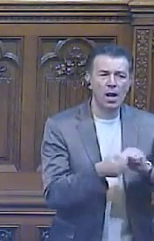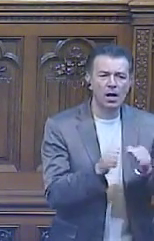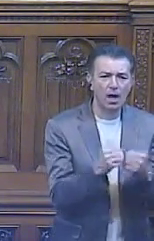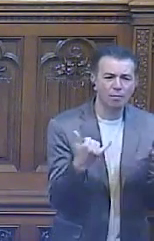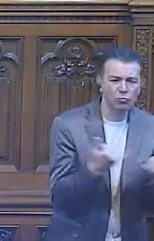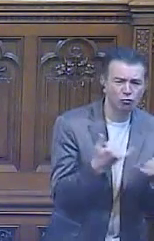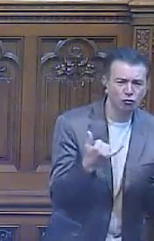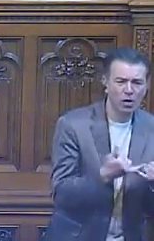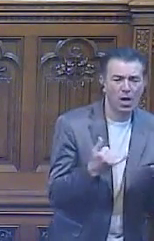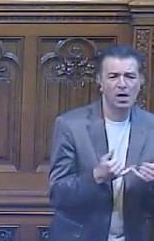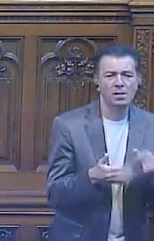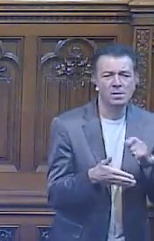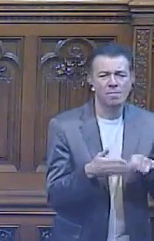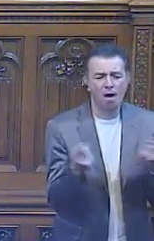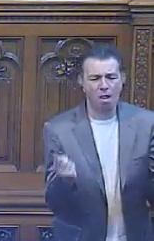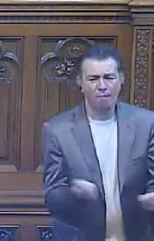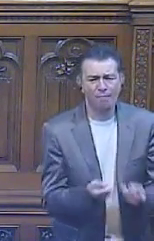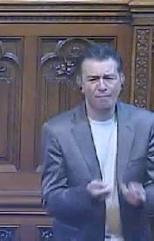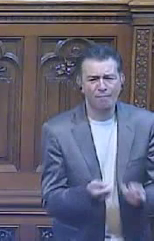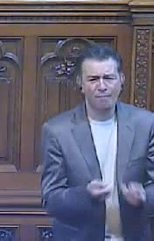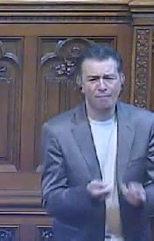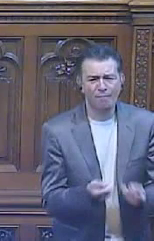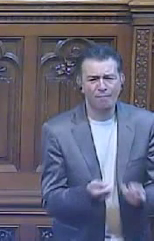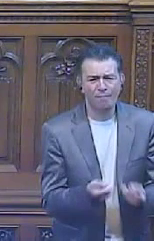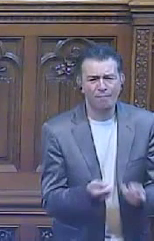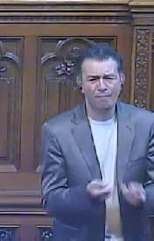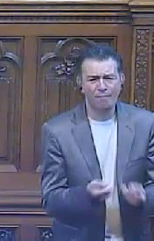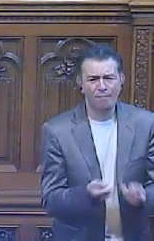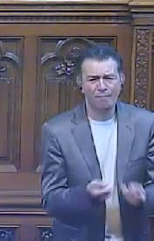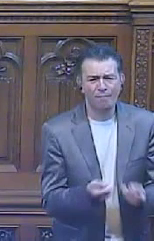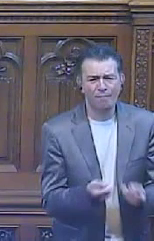Wahlkampfstress, trotz Wahlwerbung und